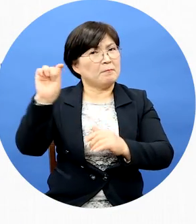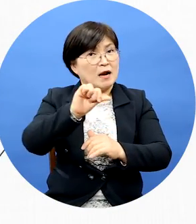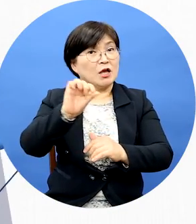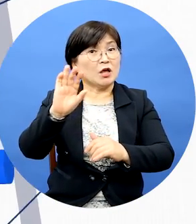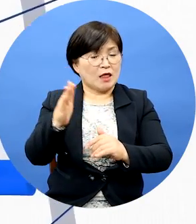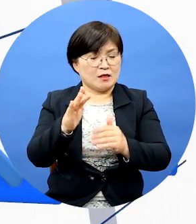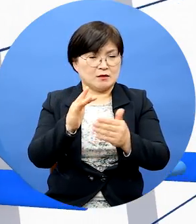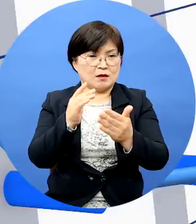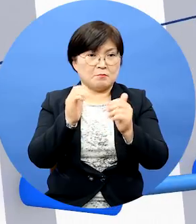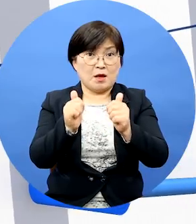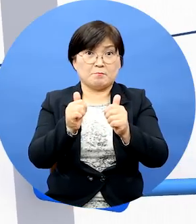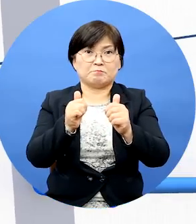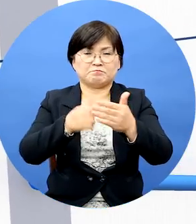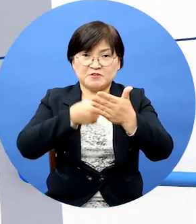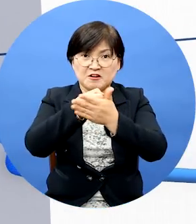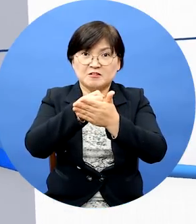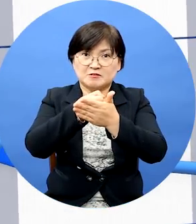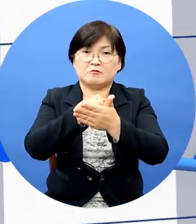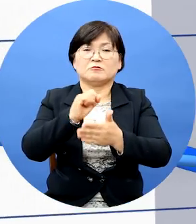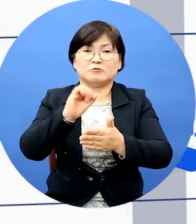빨라진 재결 기간도 한몫했습니다.